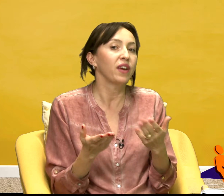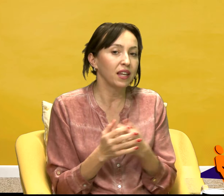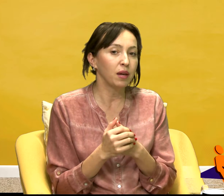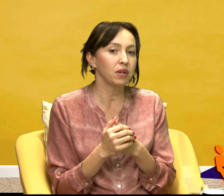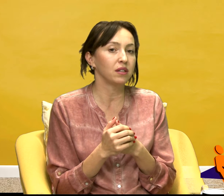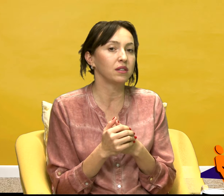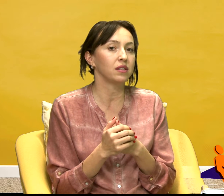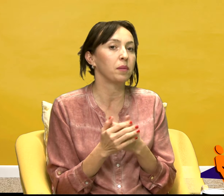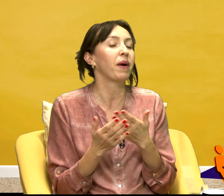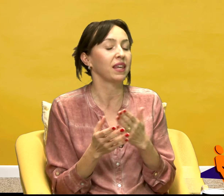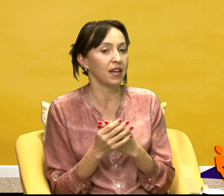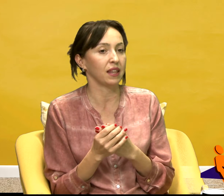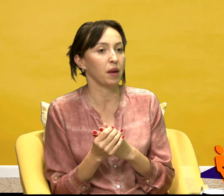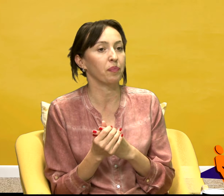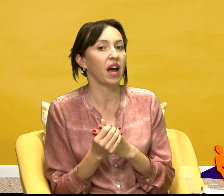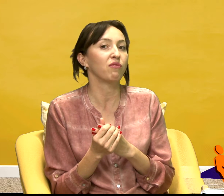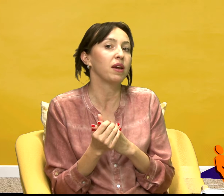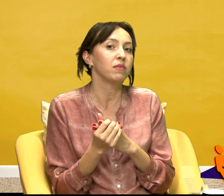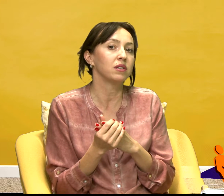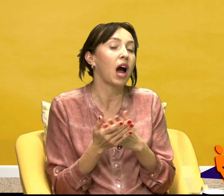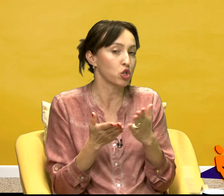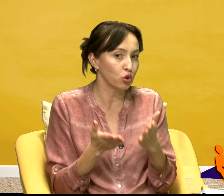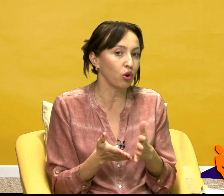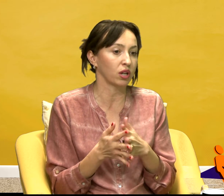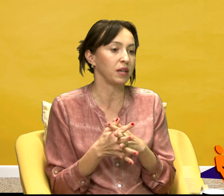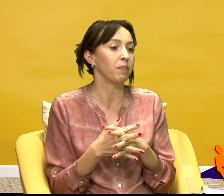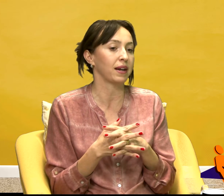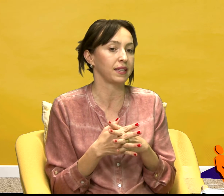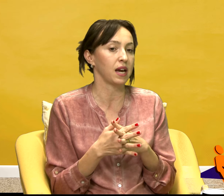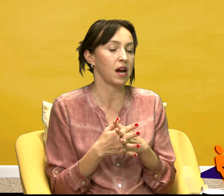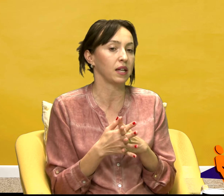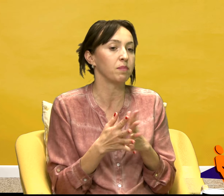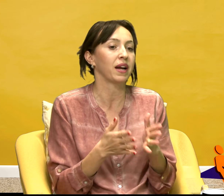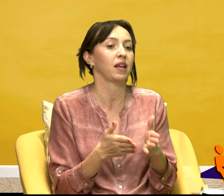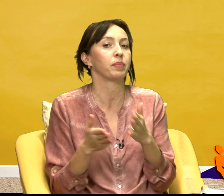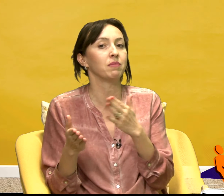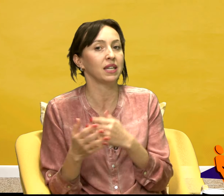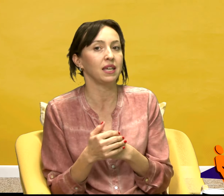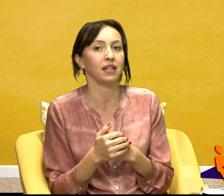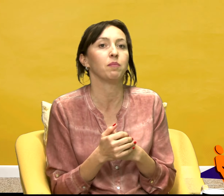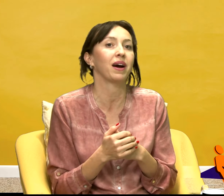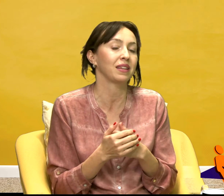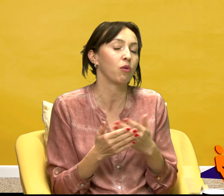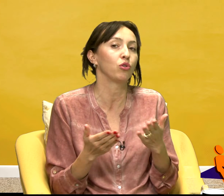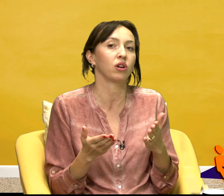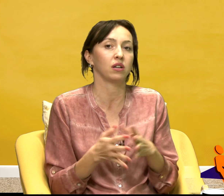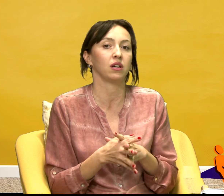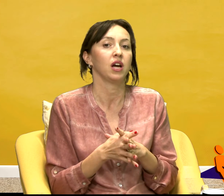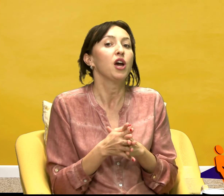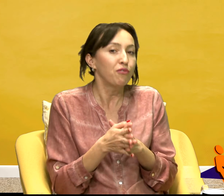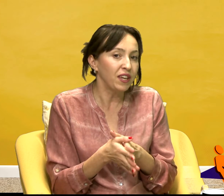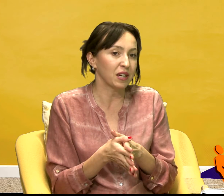le oferim pachete. Avem ajutor din partea primăriei, din partea